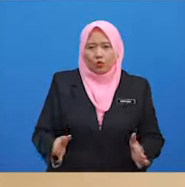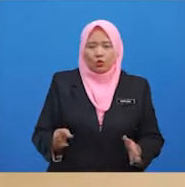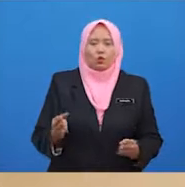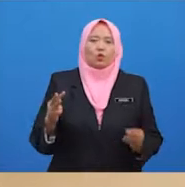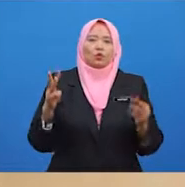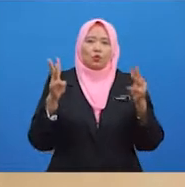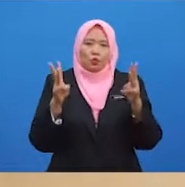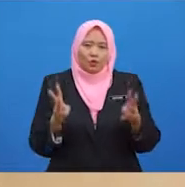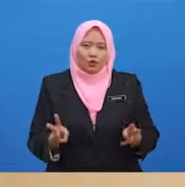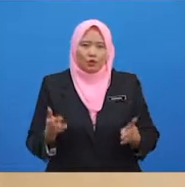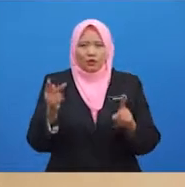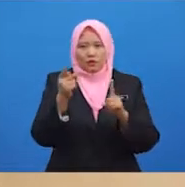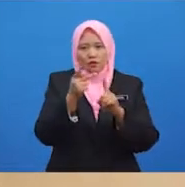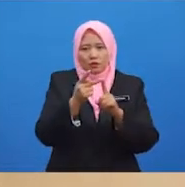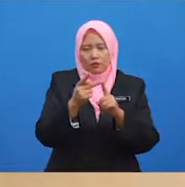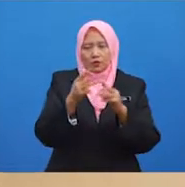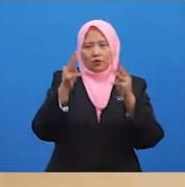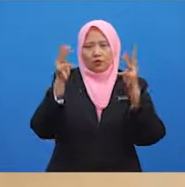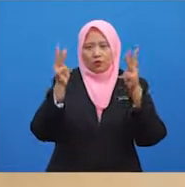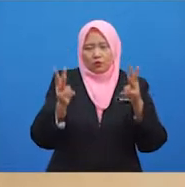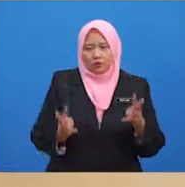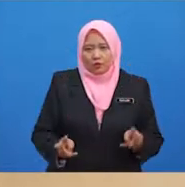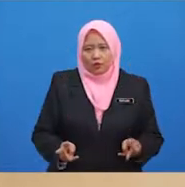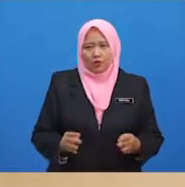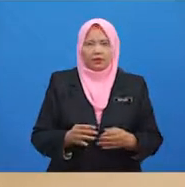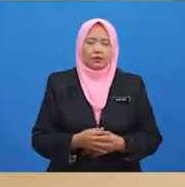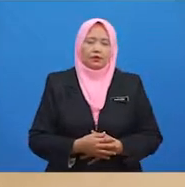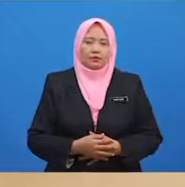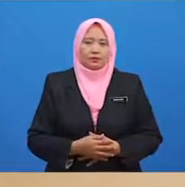kepada watan tercintanya.